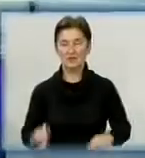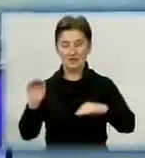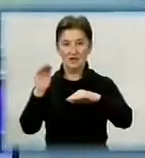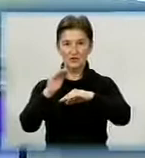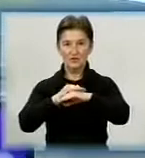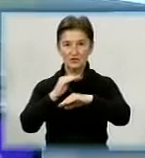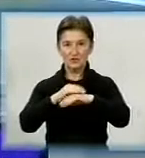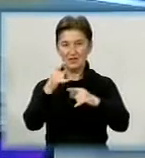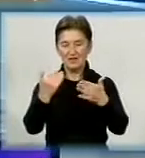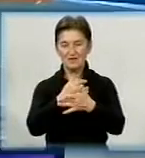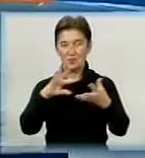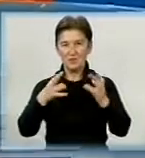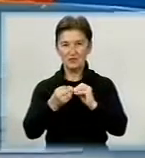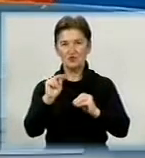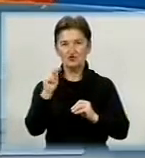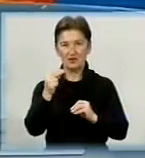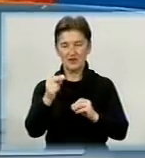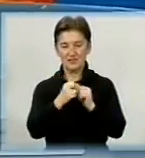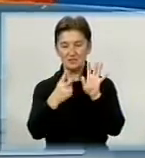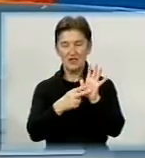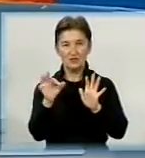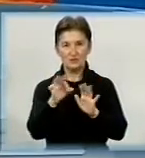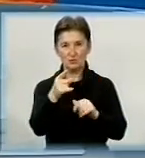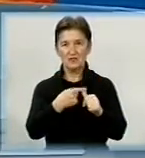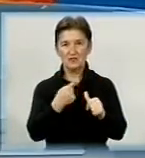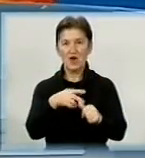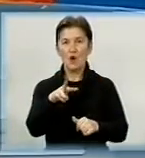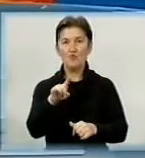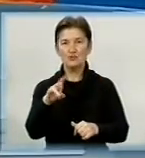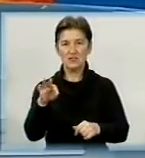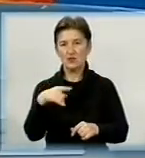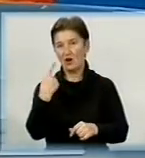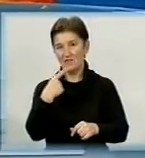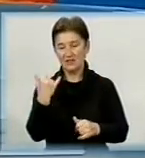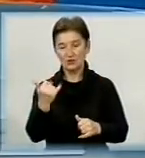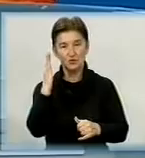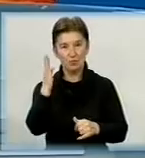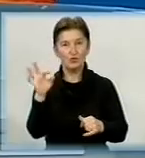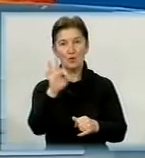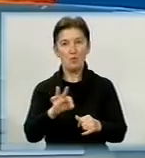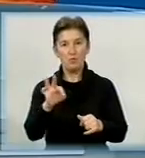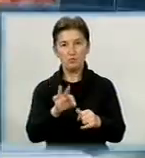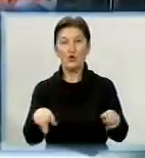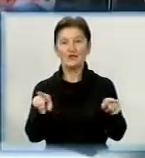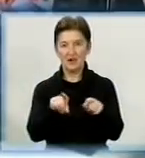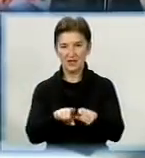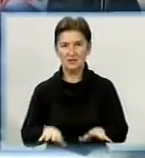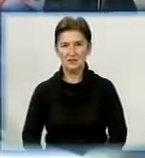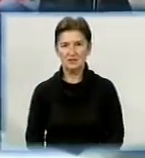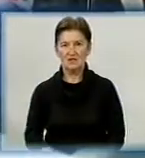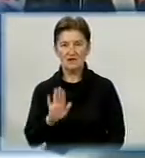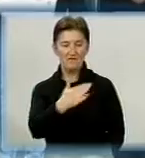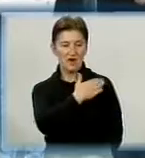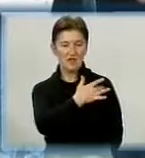добрий. До вашої уваги інформаційний підсумок четверга, 17 жовтня. Мене звуть Анастасія Мусатенко. Говорити сьогодні будемо про таке. В